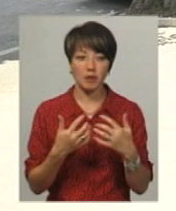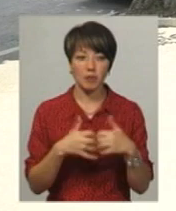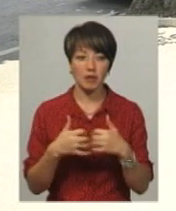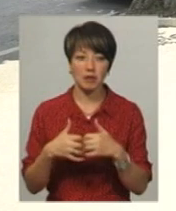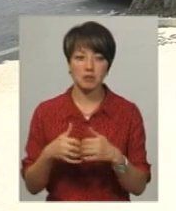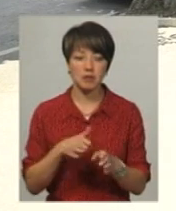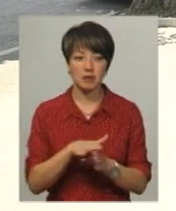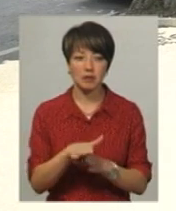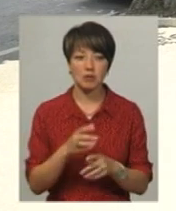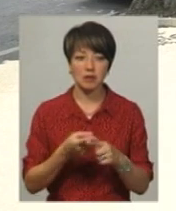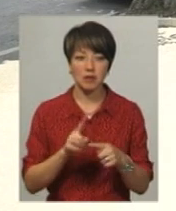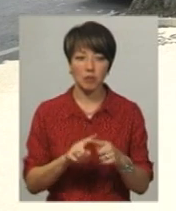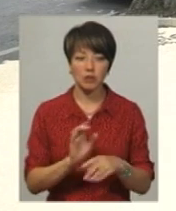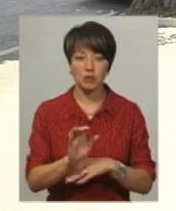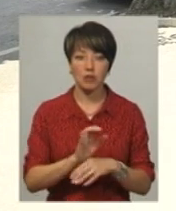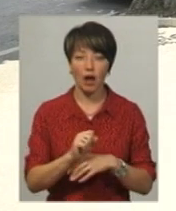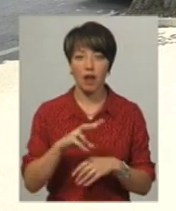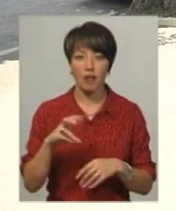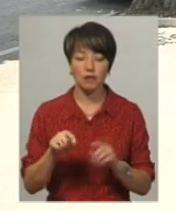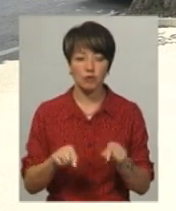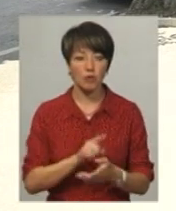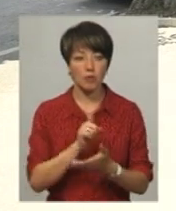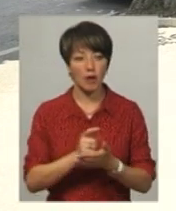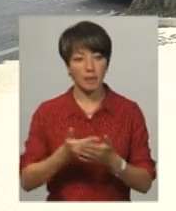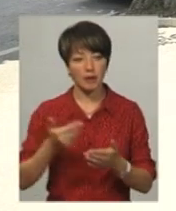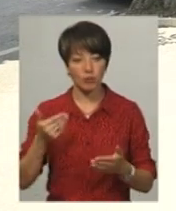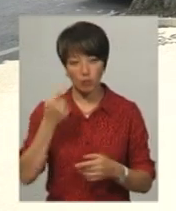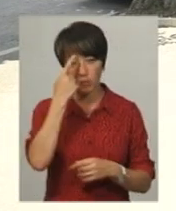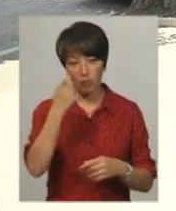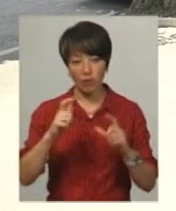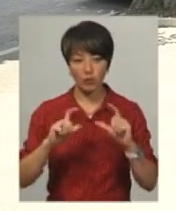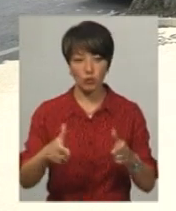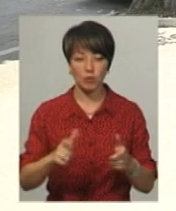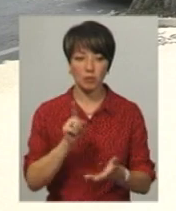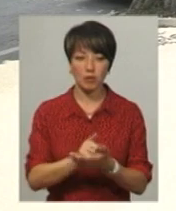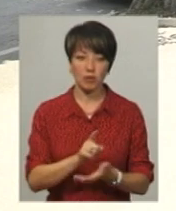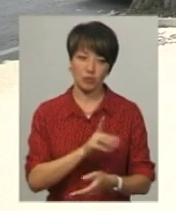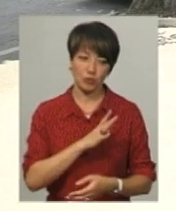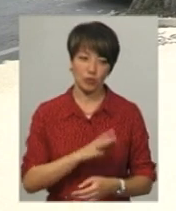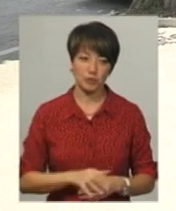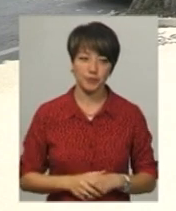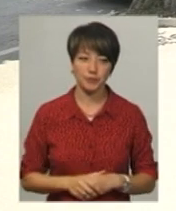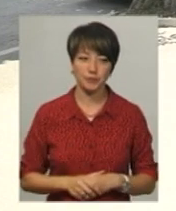механізм, який здійснює таке постачання. Але цьому має передувати повідомлення обов'язково.